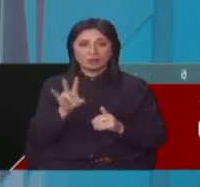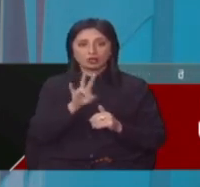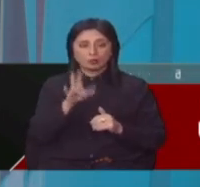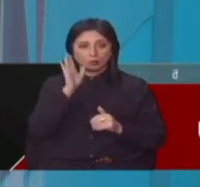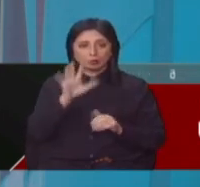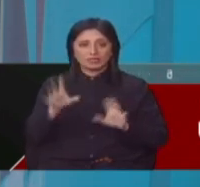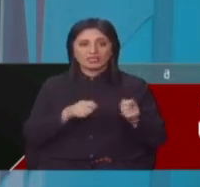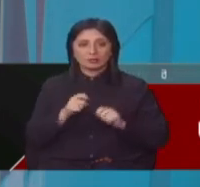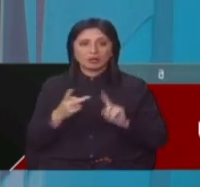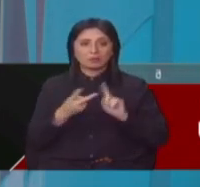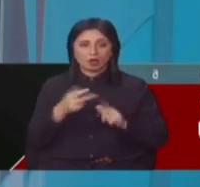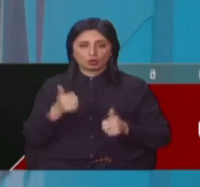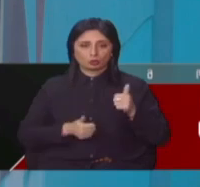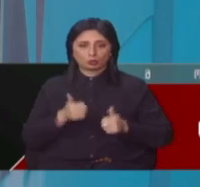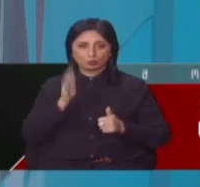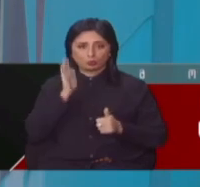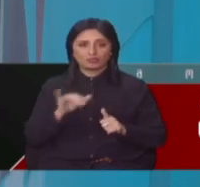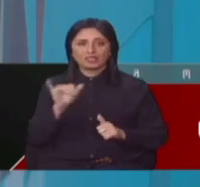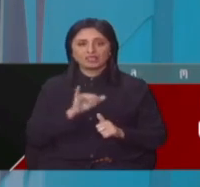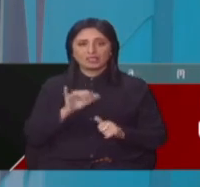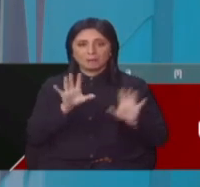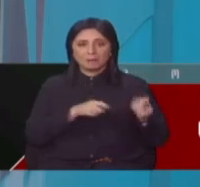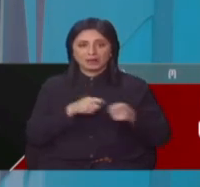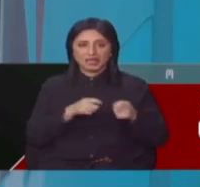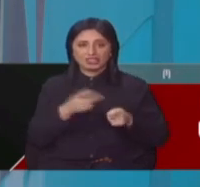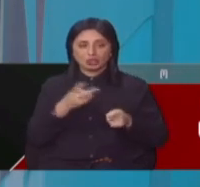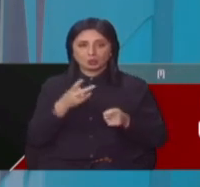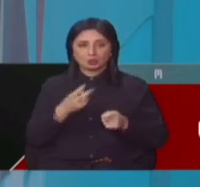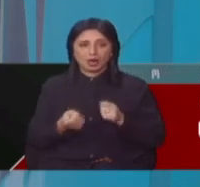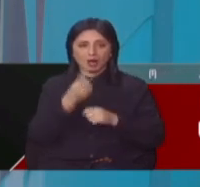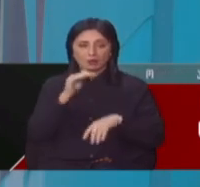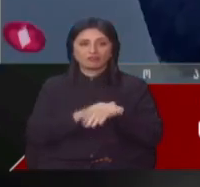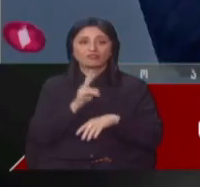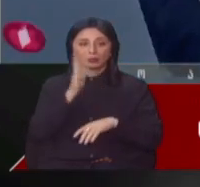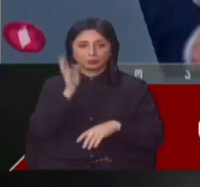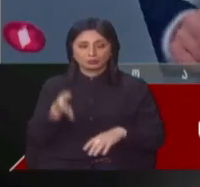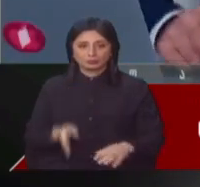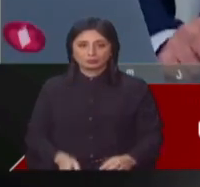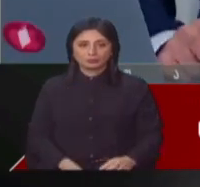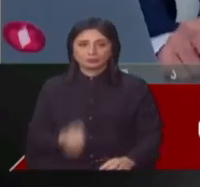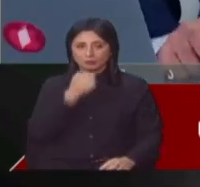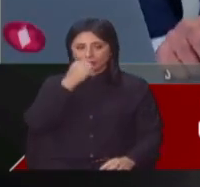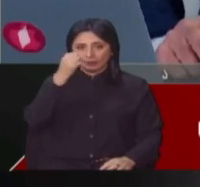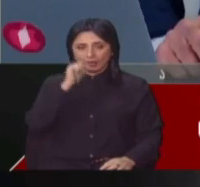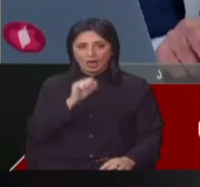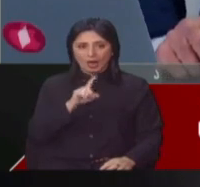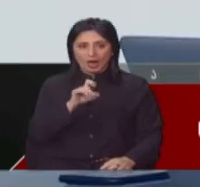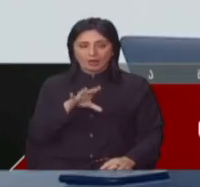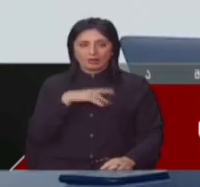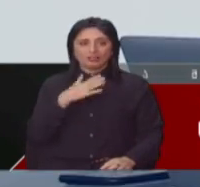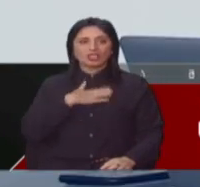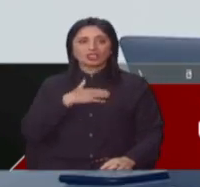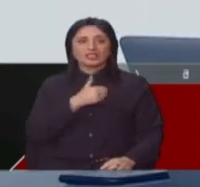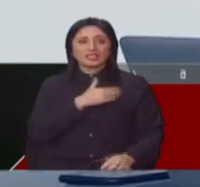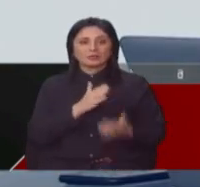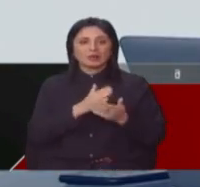ელით საპრეზიდენტო არჩევნების მეორე ტური, სადაც პრეზიდენტი უნდა გამოვლინდეს. Mădlubă, este Levan Ahalaia. Ce nume